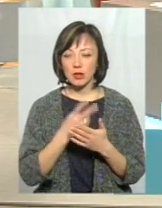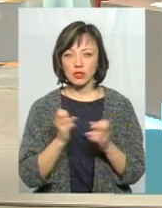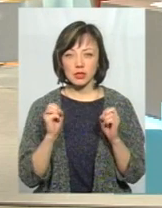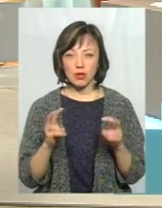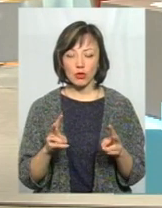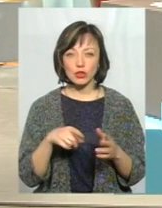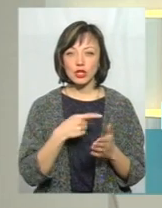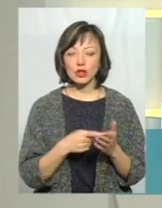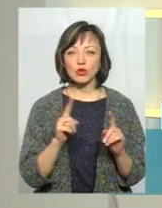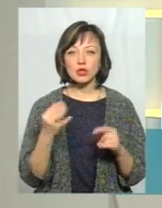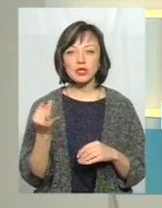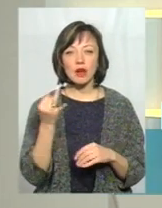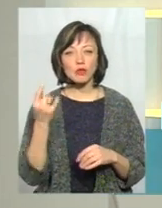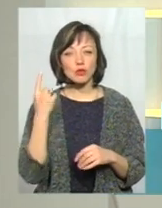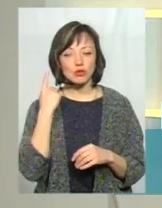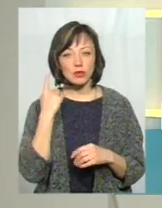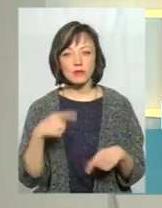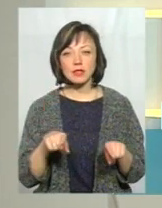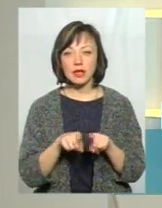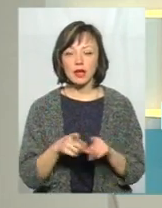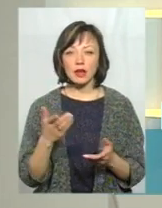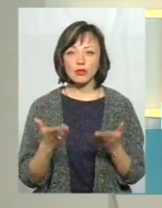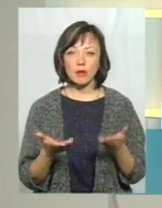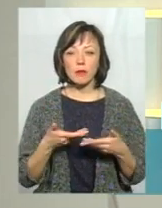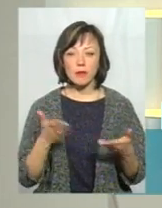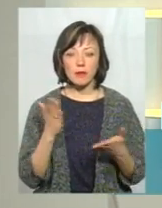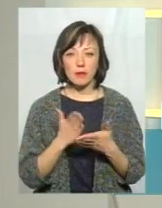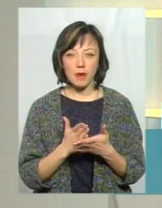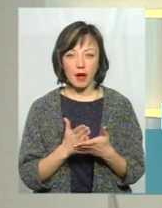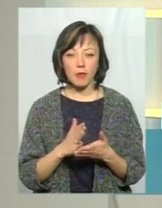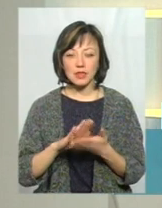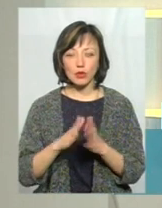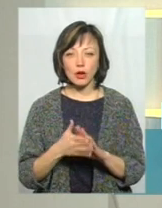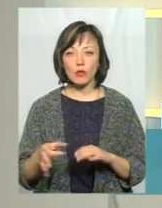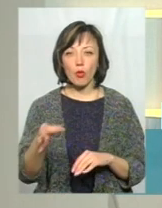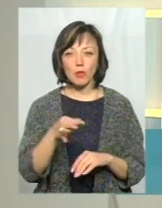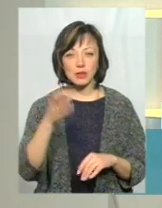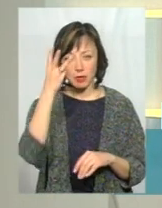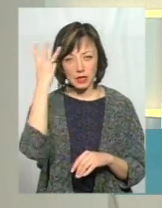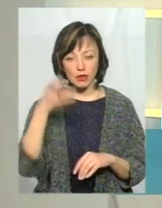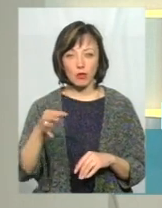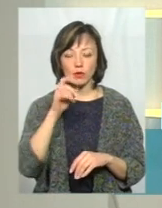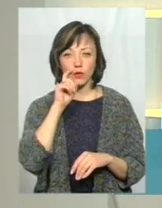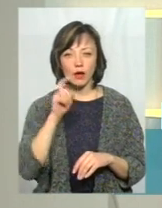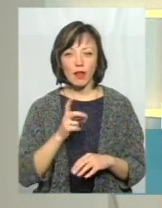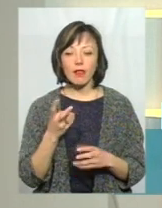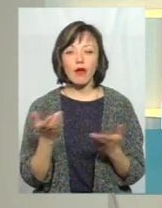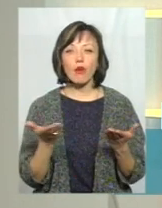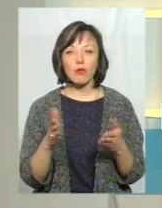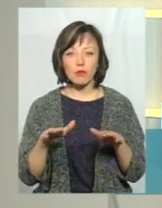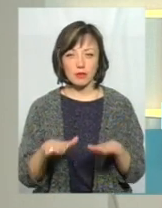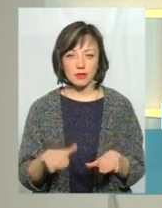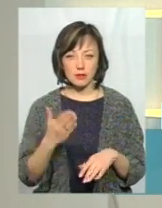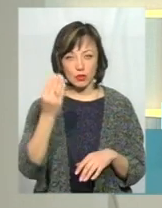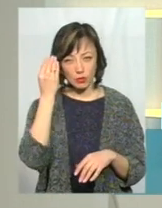загрозу. І ще дуже цікаво почути, все ж таки, якщо ми маємо картину по області, а Хмельницька область в Україні на якому місці, як